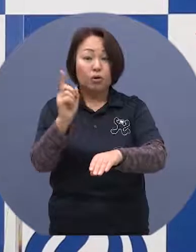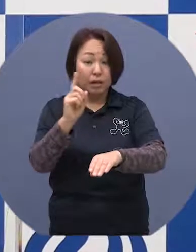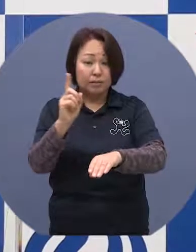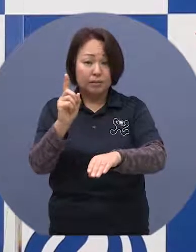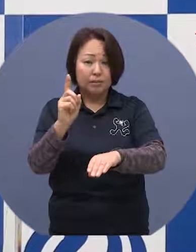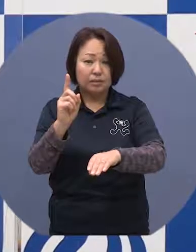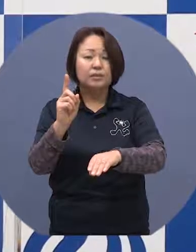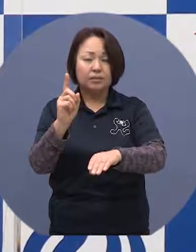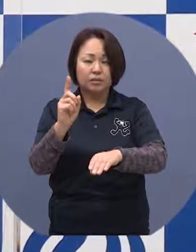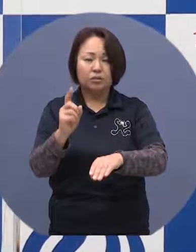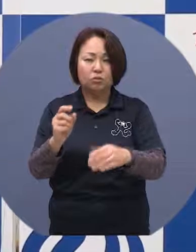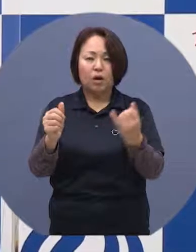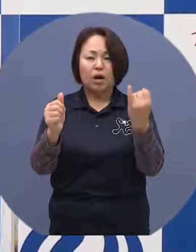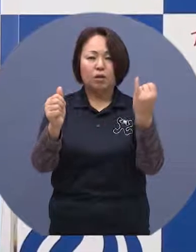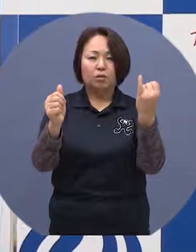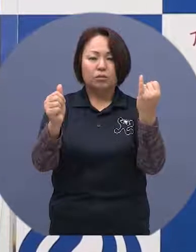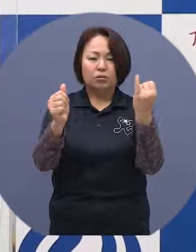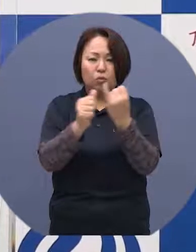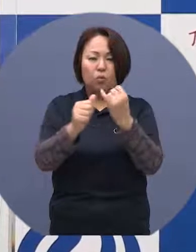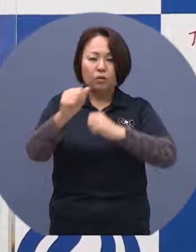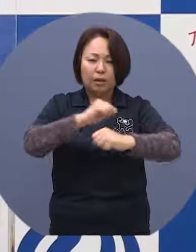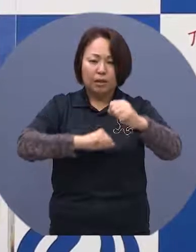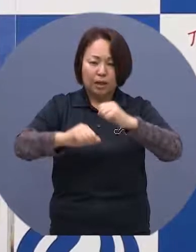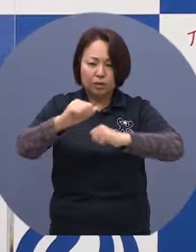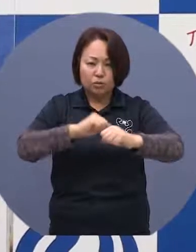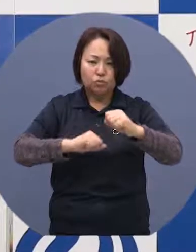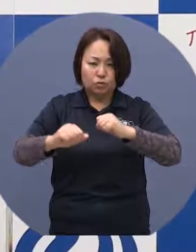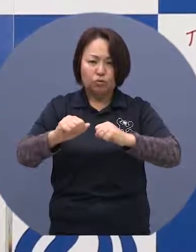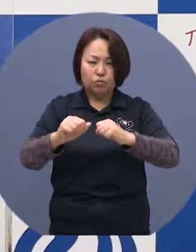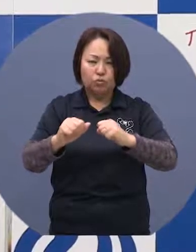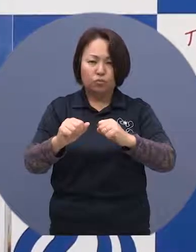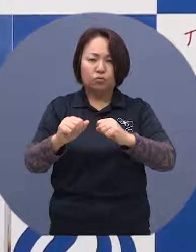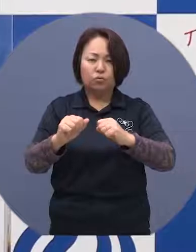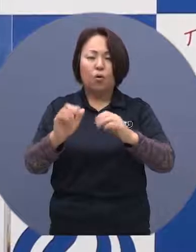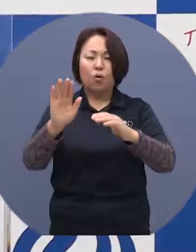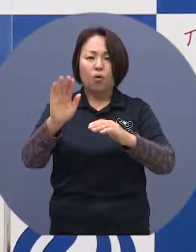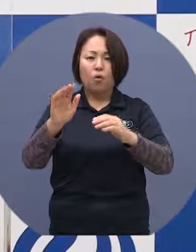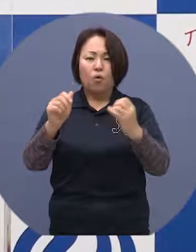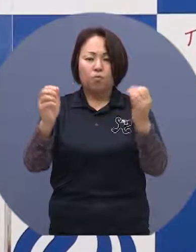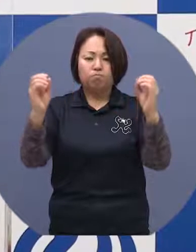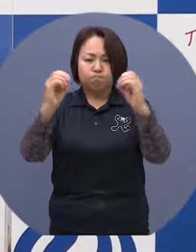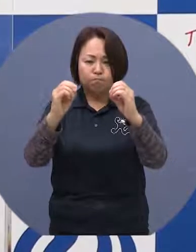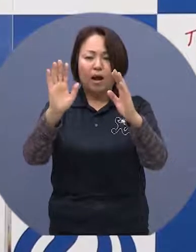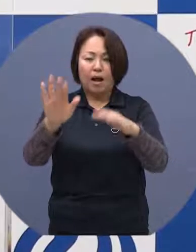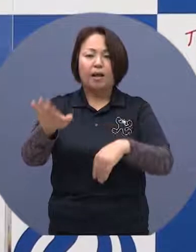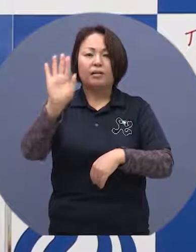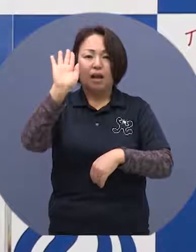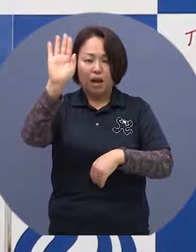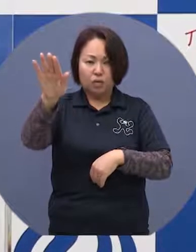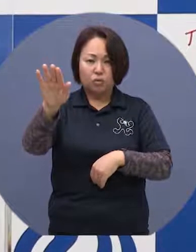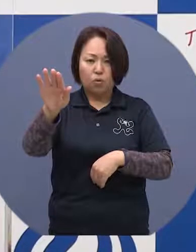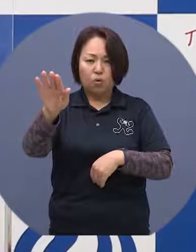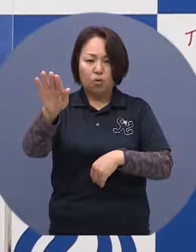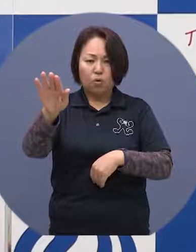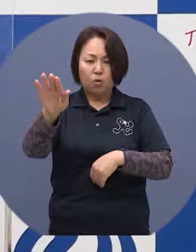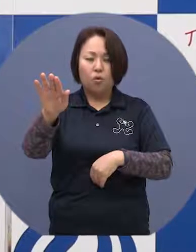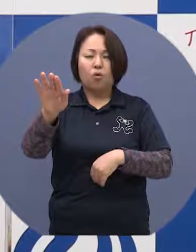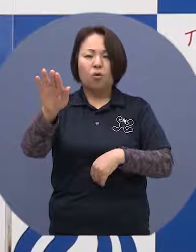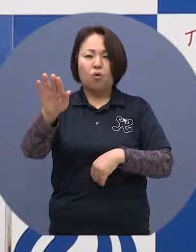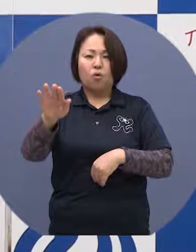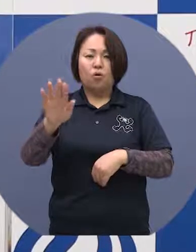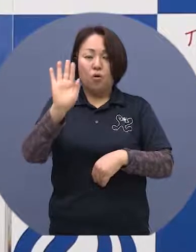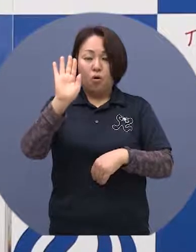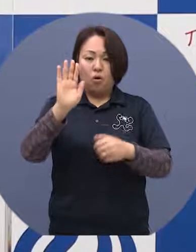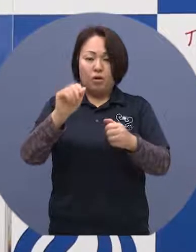方アップになられた方おられと思うおられると思いますけれどもそのすべての方を対象に婚活サポーターの方が今後の